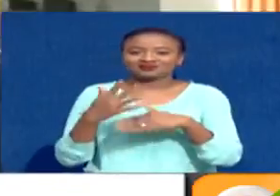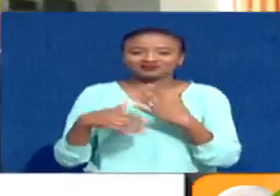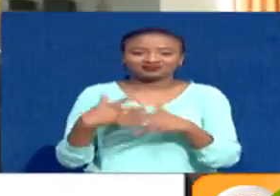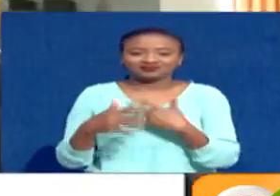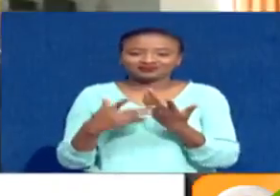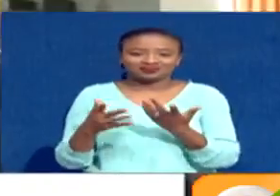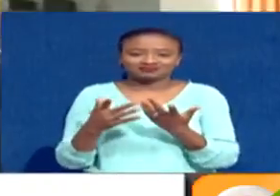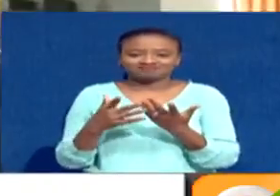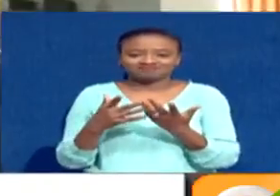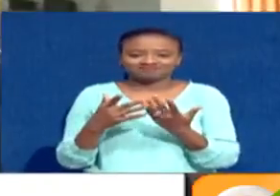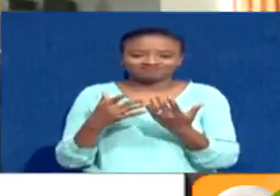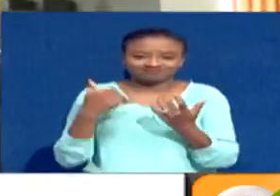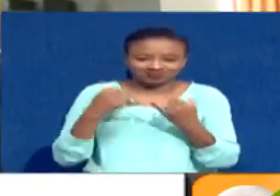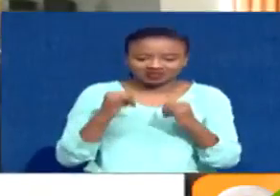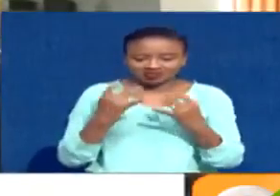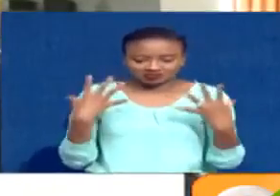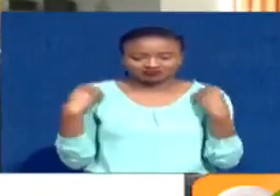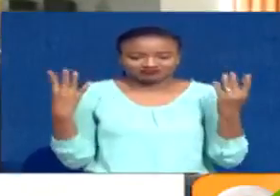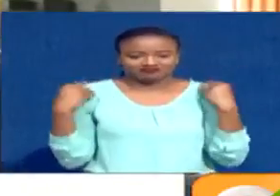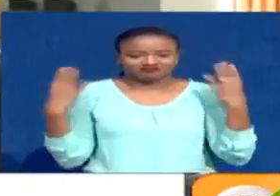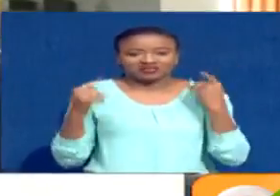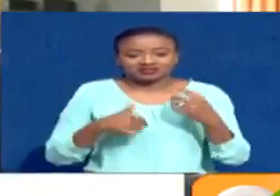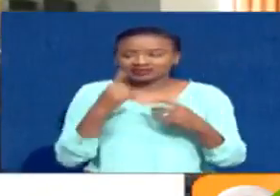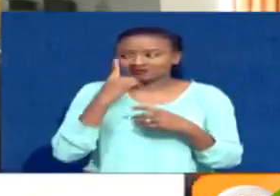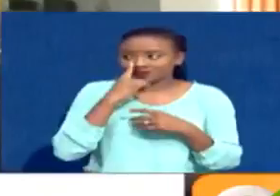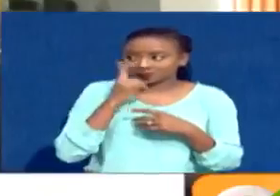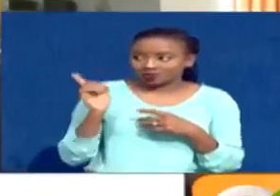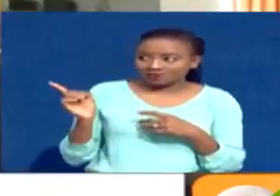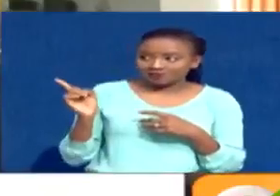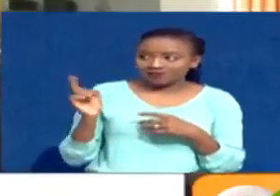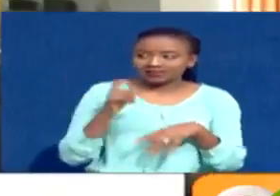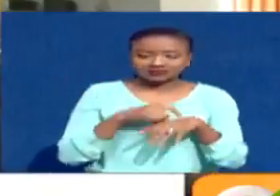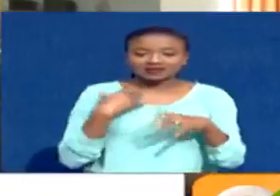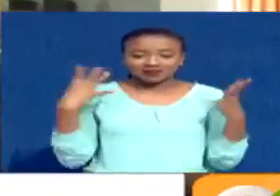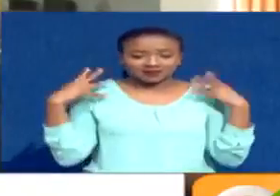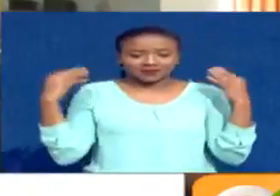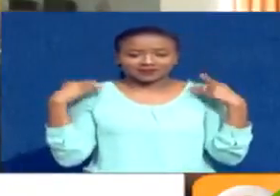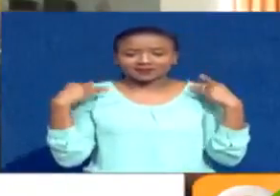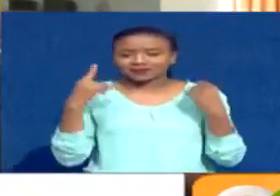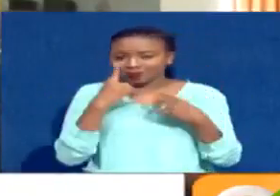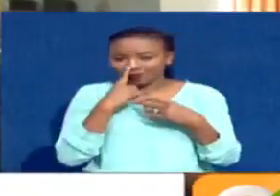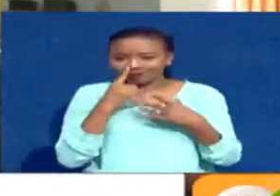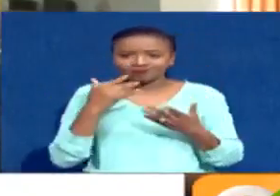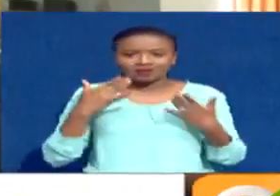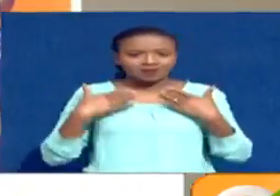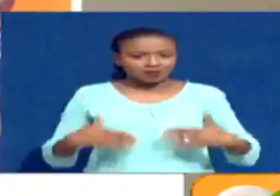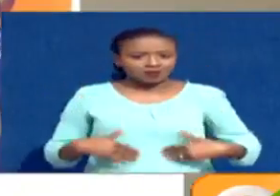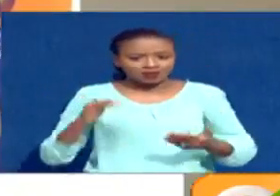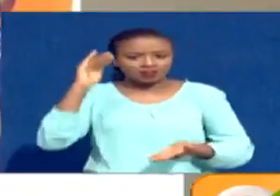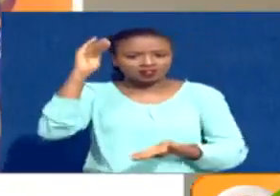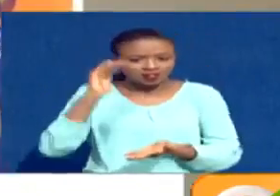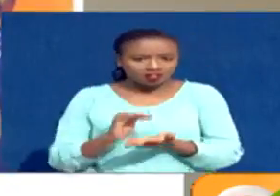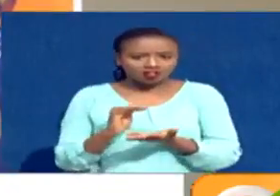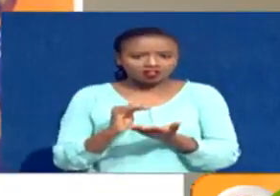nikaanza kujifanyia self training nyumbani. Nikiwa najipatia self training nyumbani, nikaweza kupunguza kilo yangu